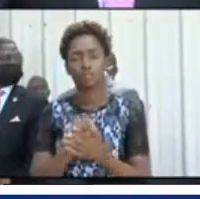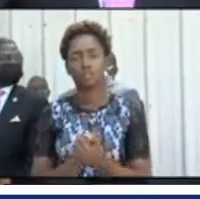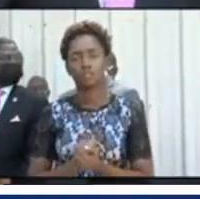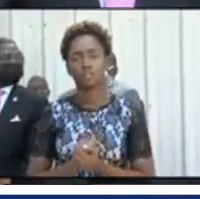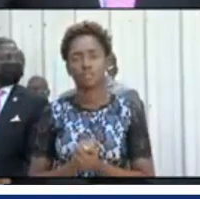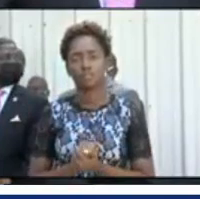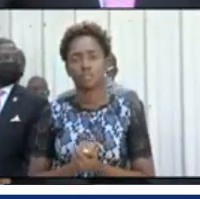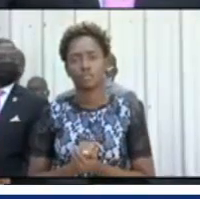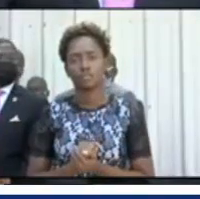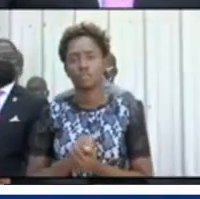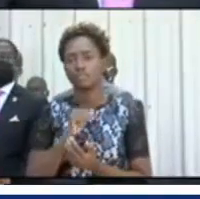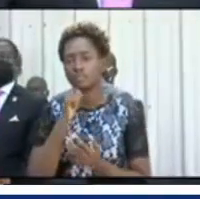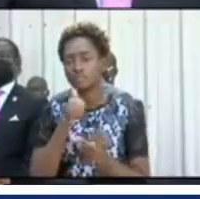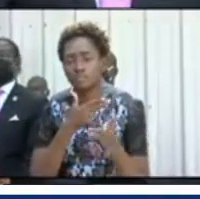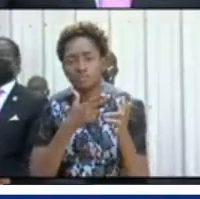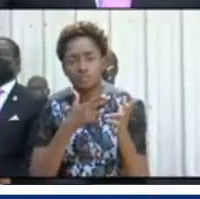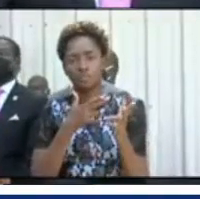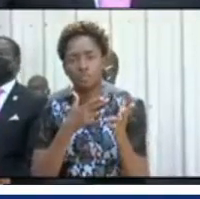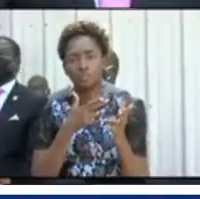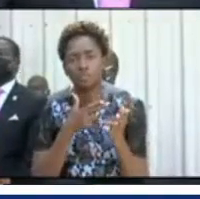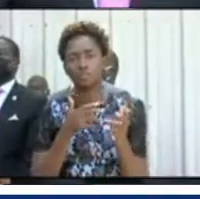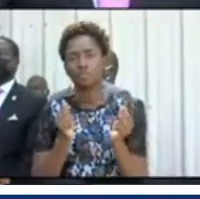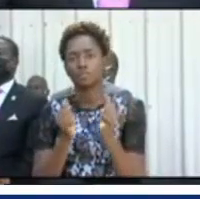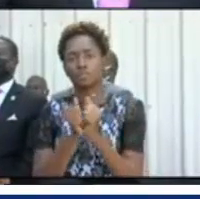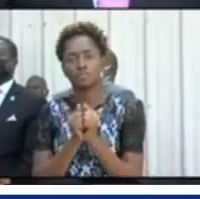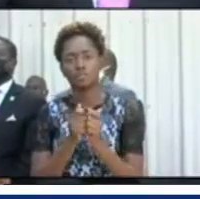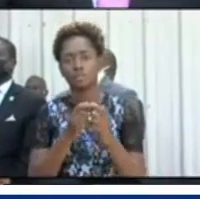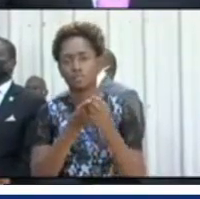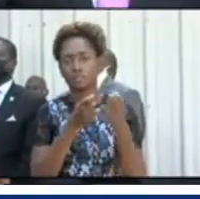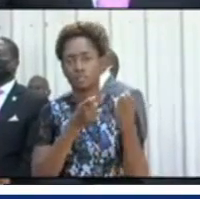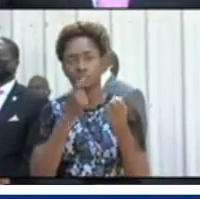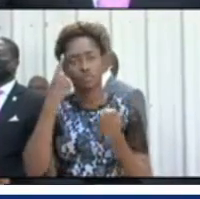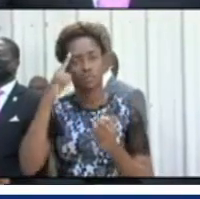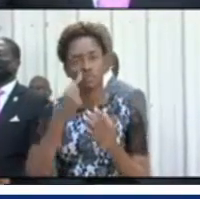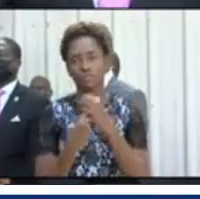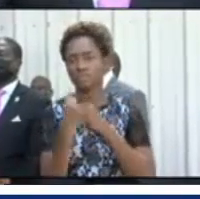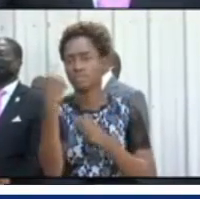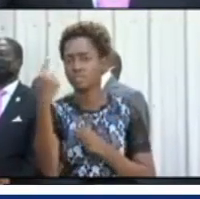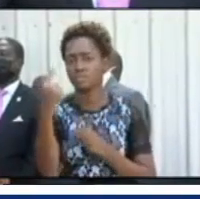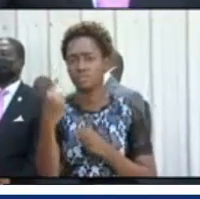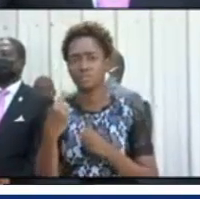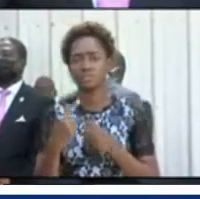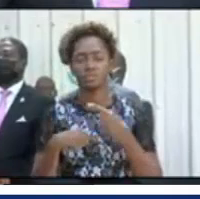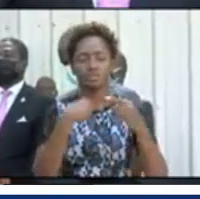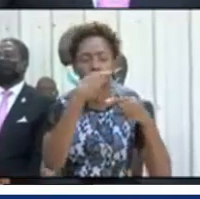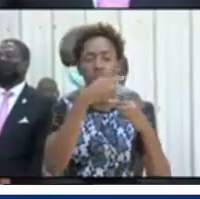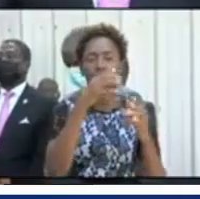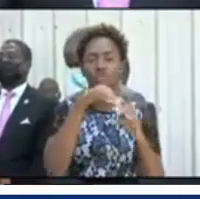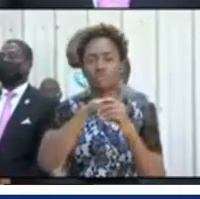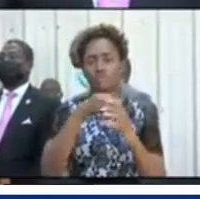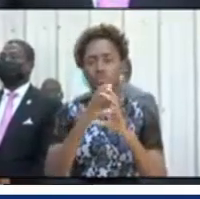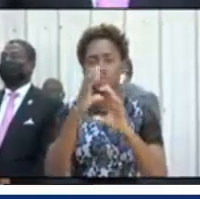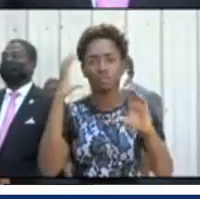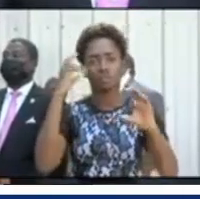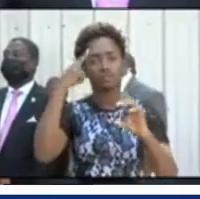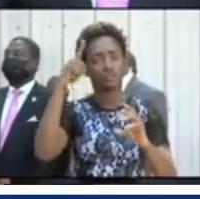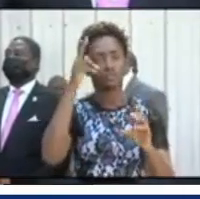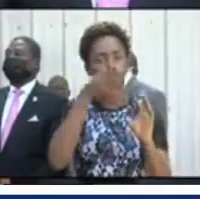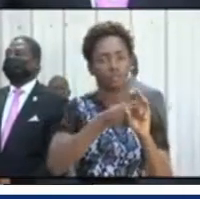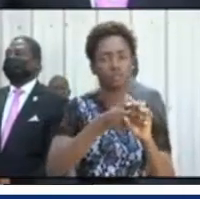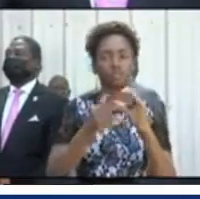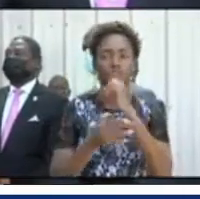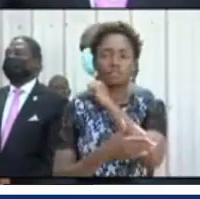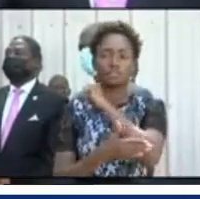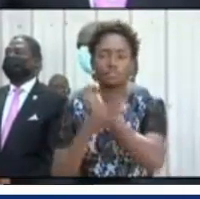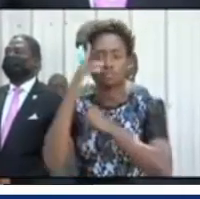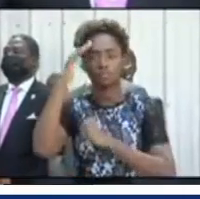c'est pas zamyo avec munitions c'est pas pour compte yo y a le monter dans conteneur yo yo rentre en Haïti ça veut